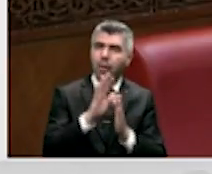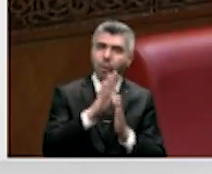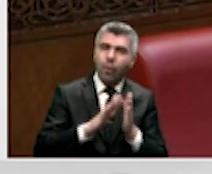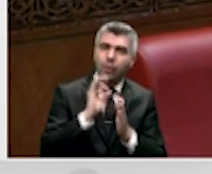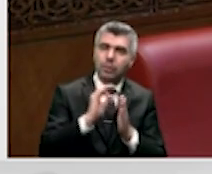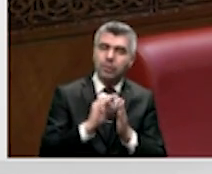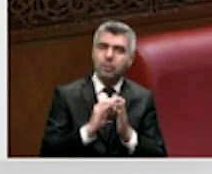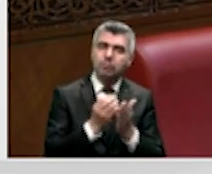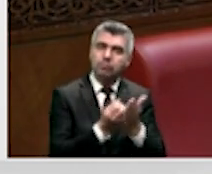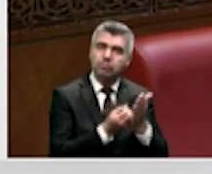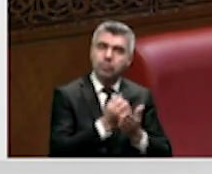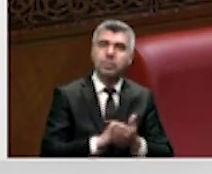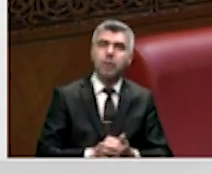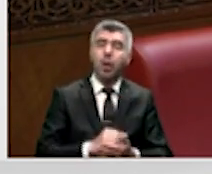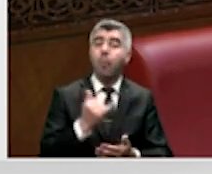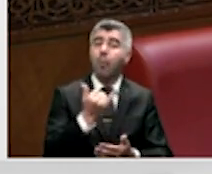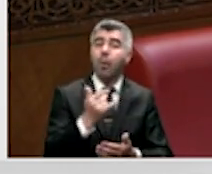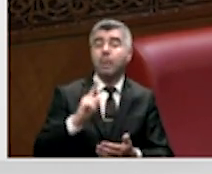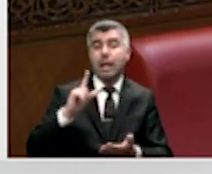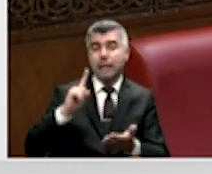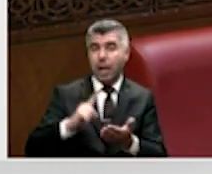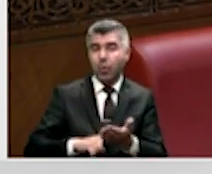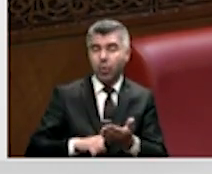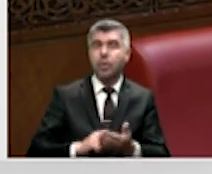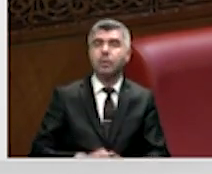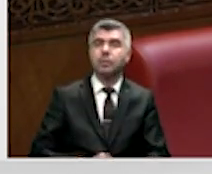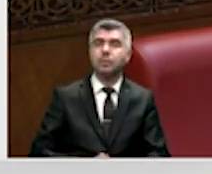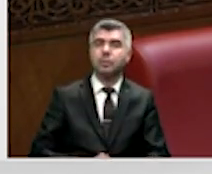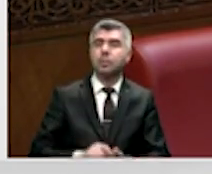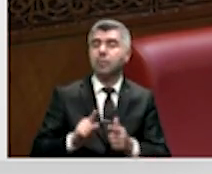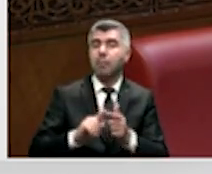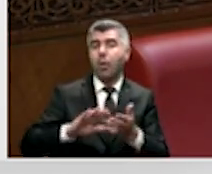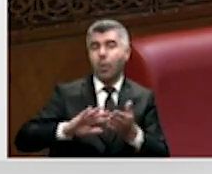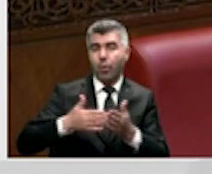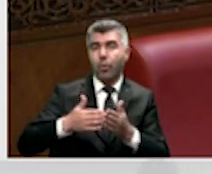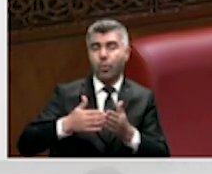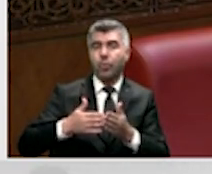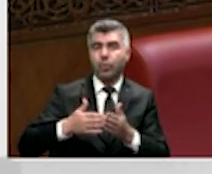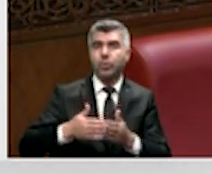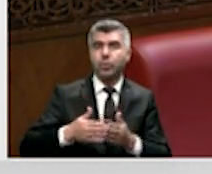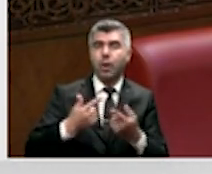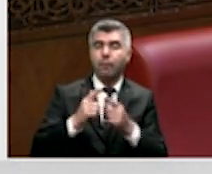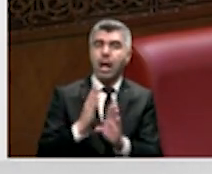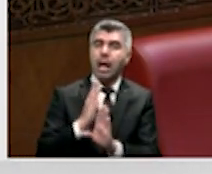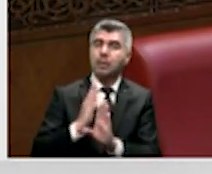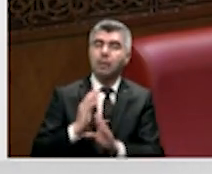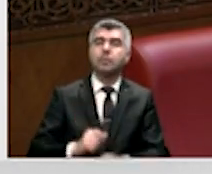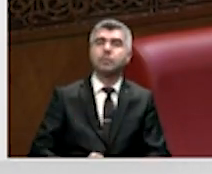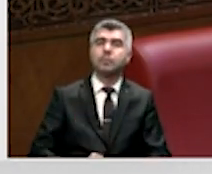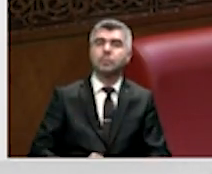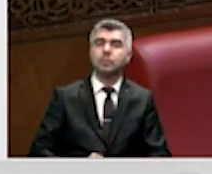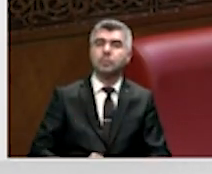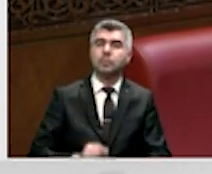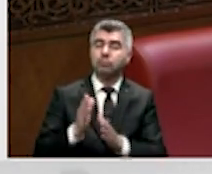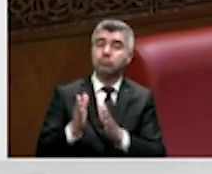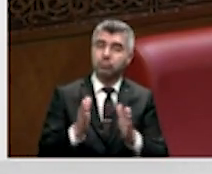العمليه التربويه، حنا هناك ضروره ديال توفير هاد الحراسه. هذا